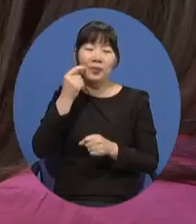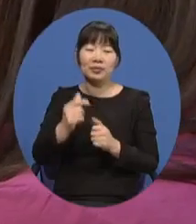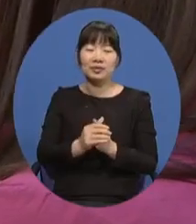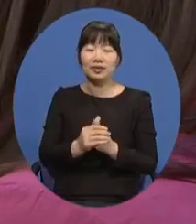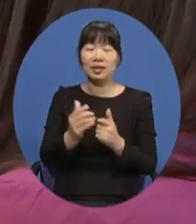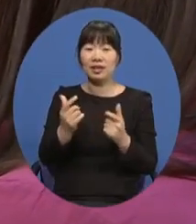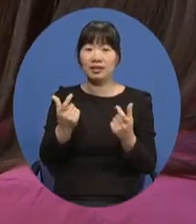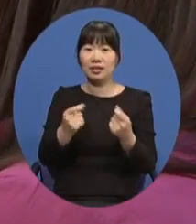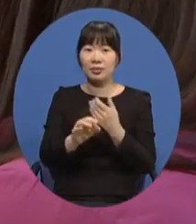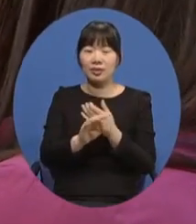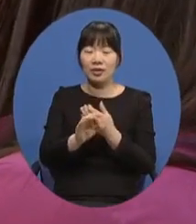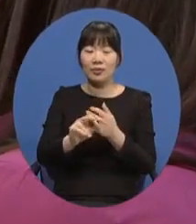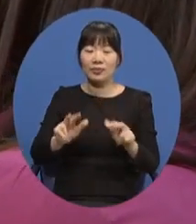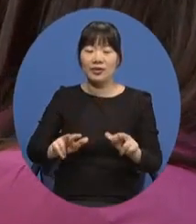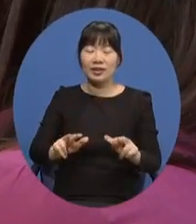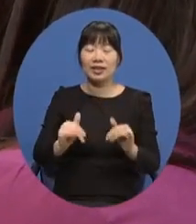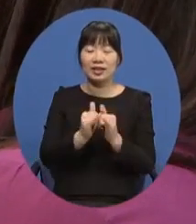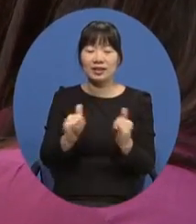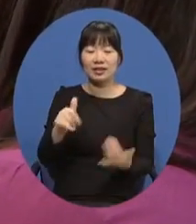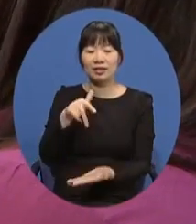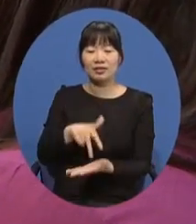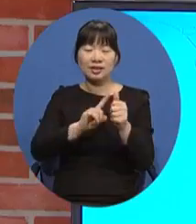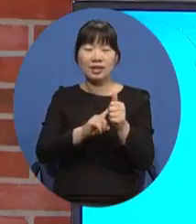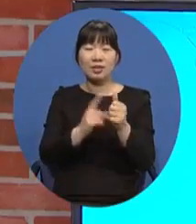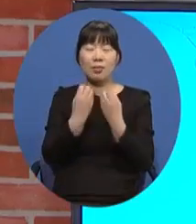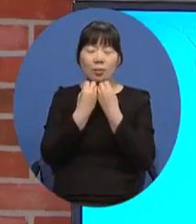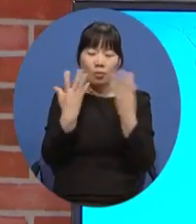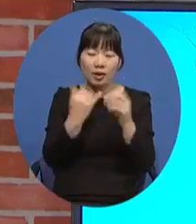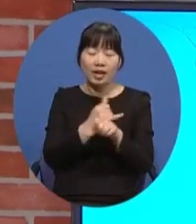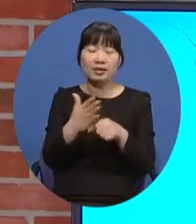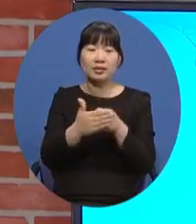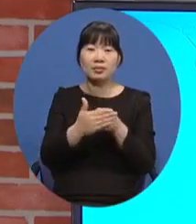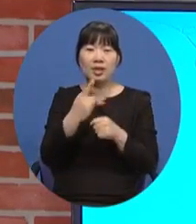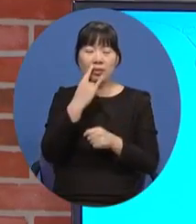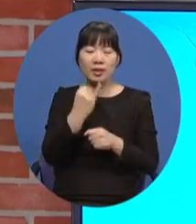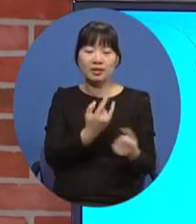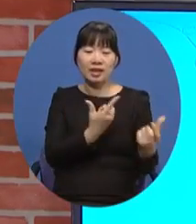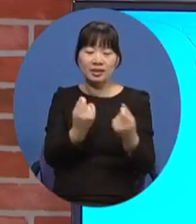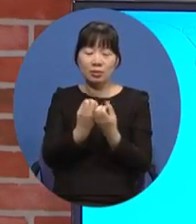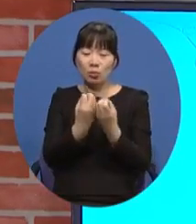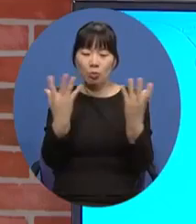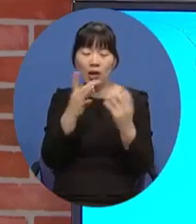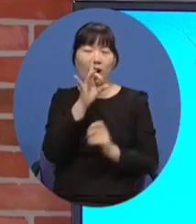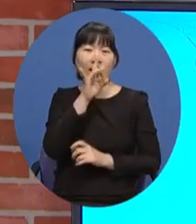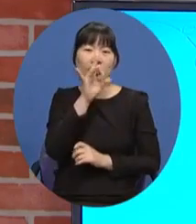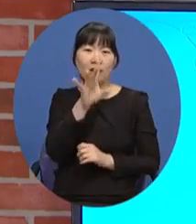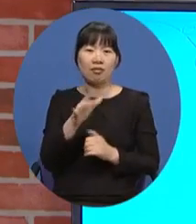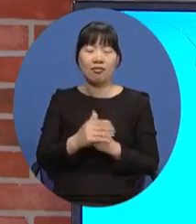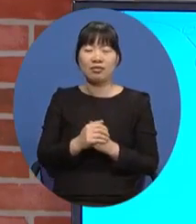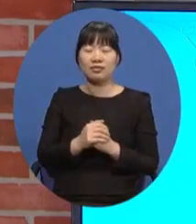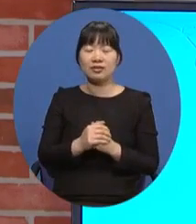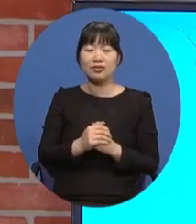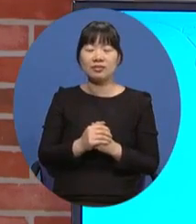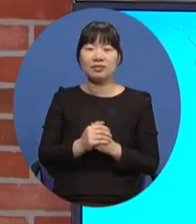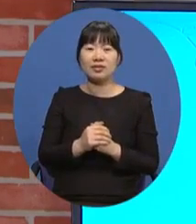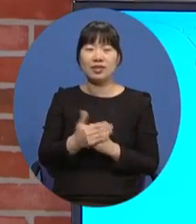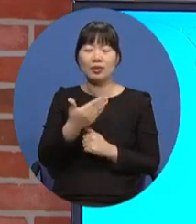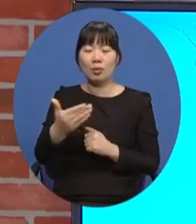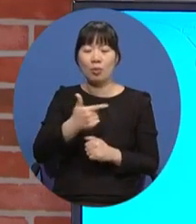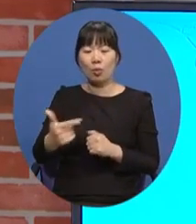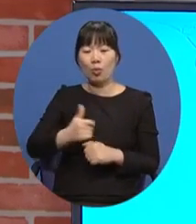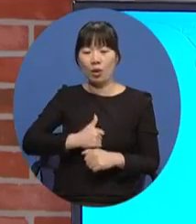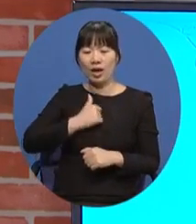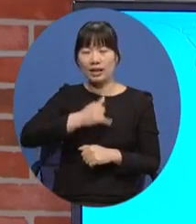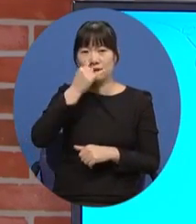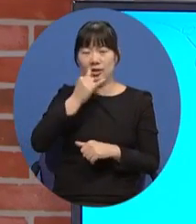하는 제지도 있어야 됩니다. 이 아이가 폭발한다고 엄마도 같이 폭발하면 안 됩니다. 이렇게 할 때 너무 화가 날